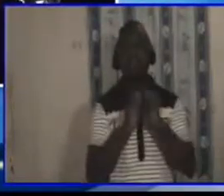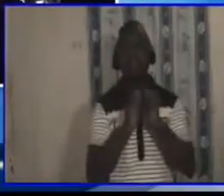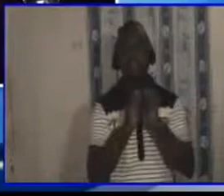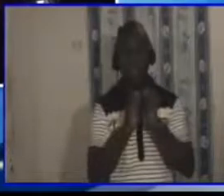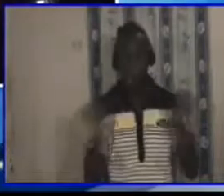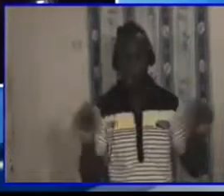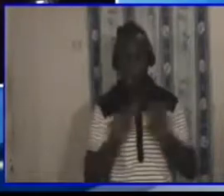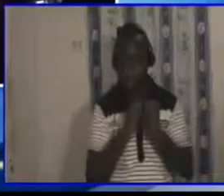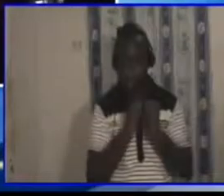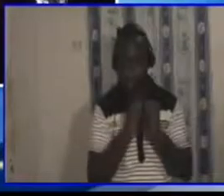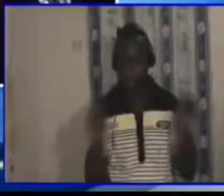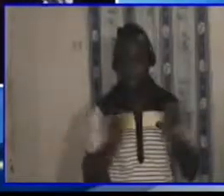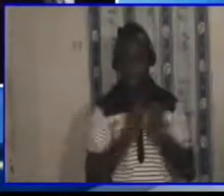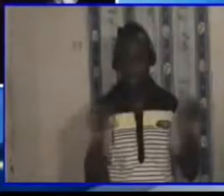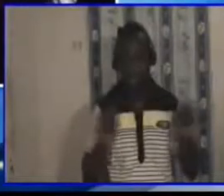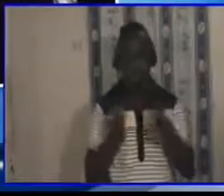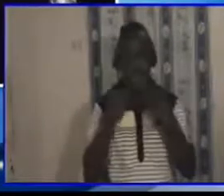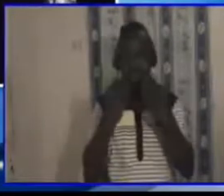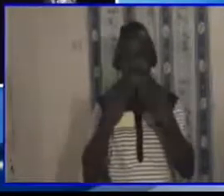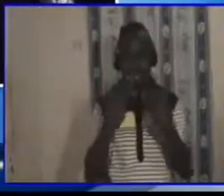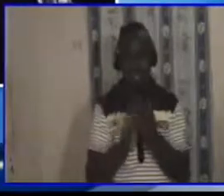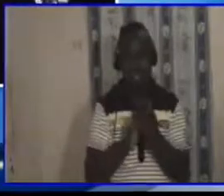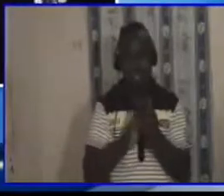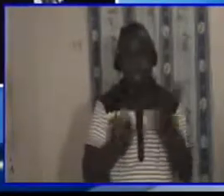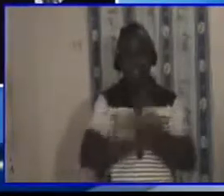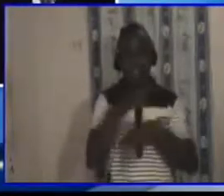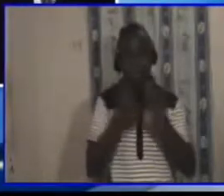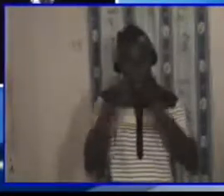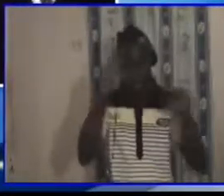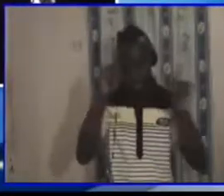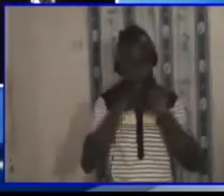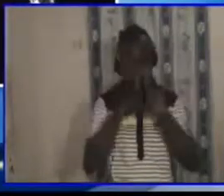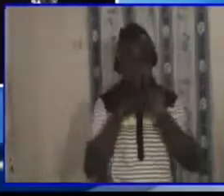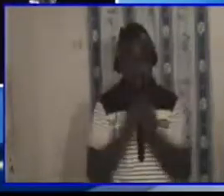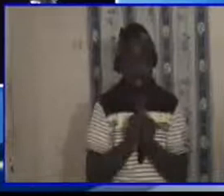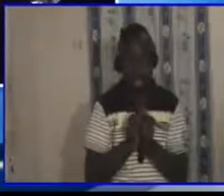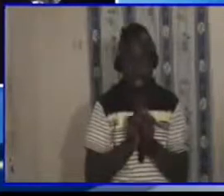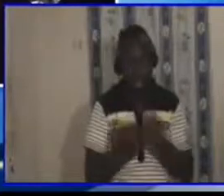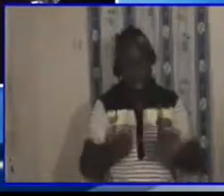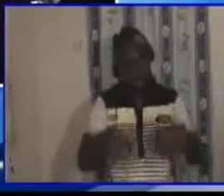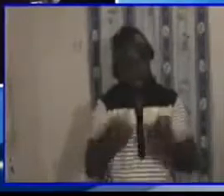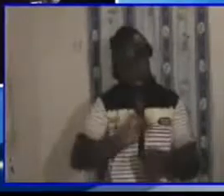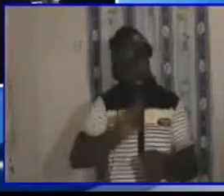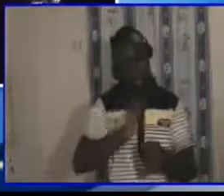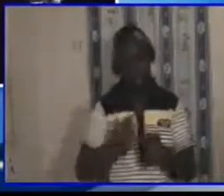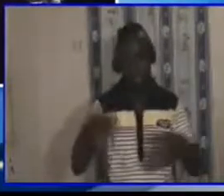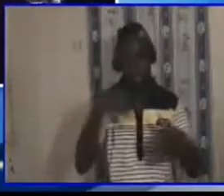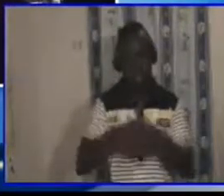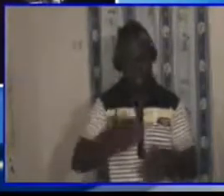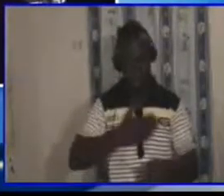sono molto riconoscente per i fratelli che sono stati con me durante il viaggio